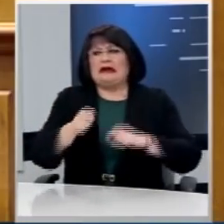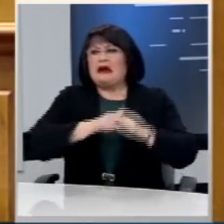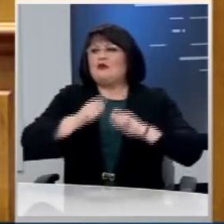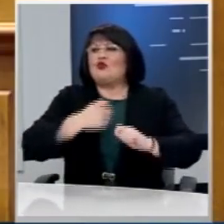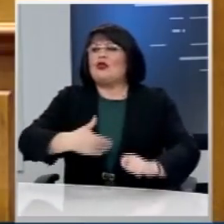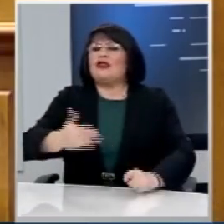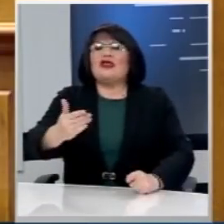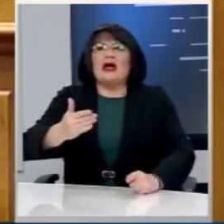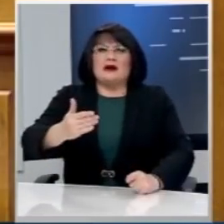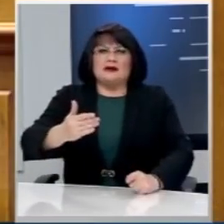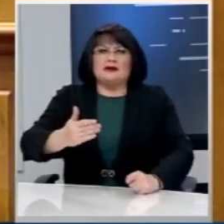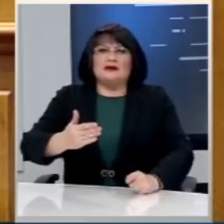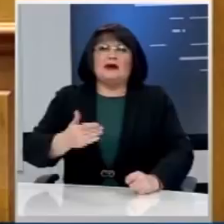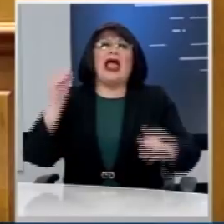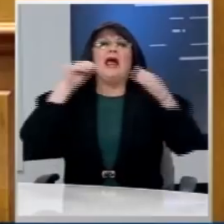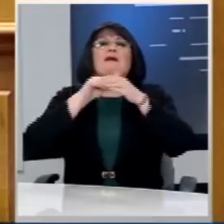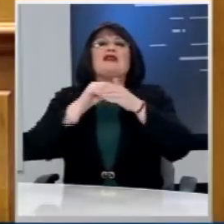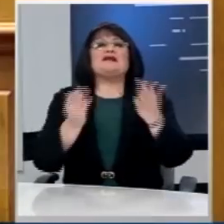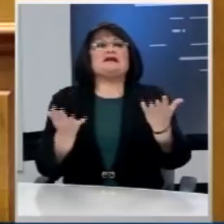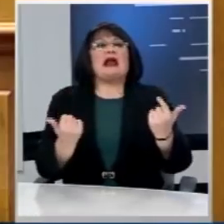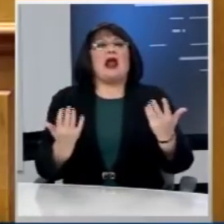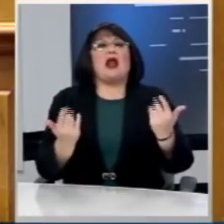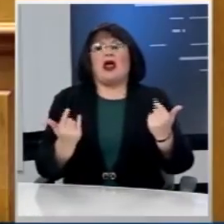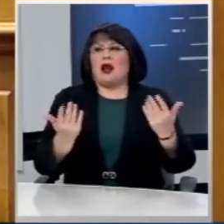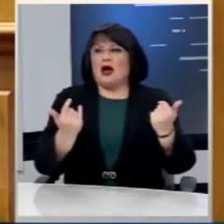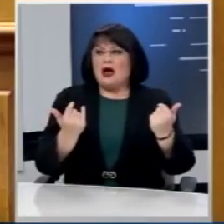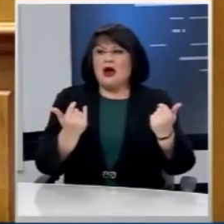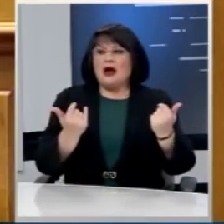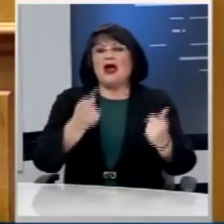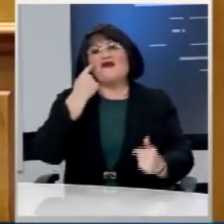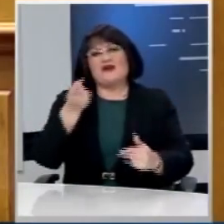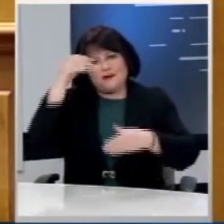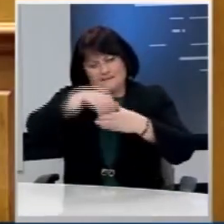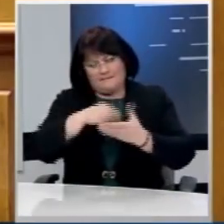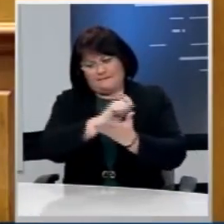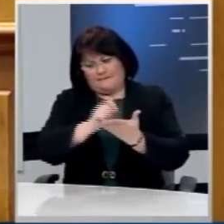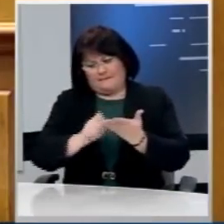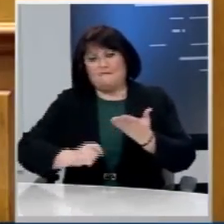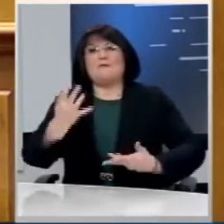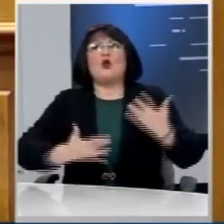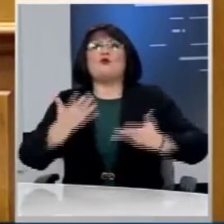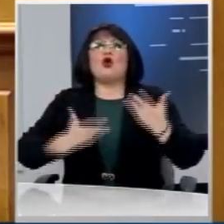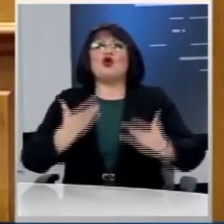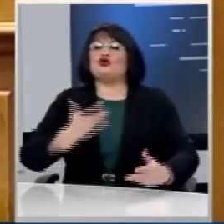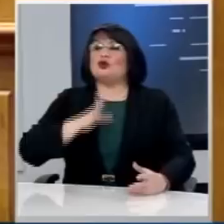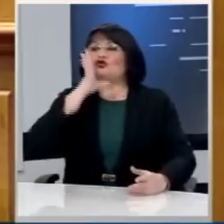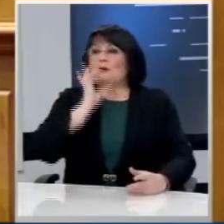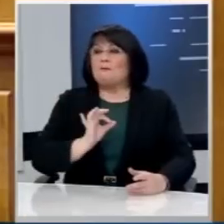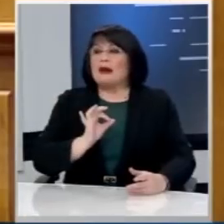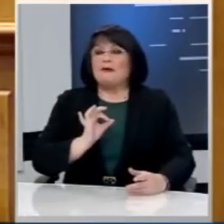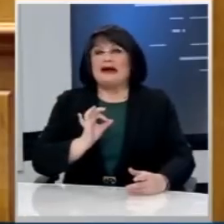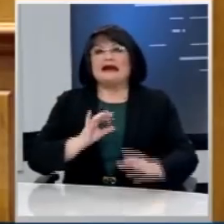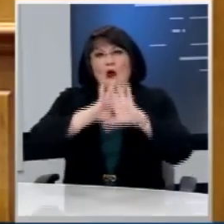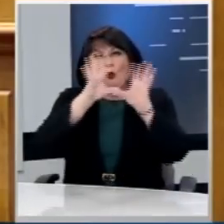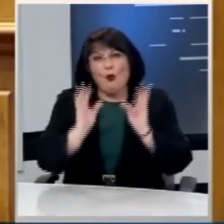δρομολογούνται για την προσέλκυση επενδύσεων και που αποτυπώνονται στον προϋπολογισμό, στην ουσία δηλαδή